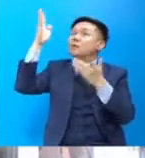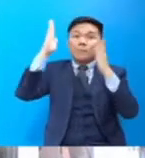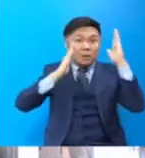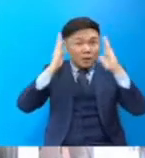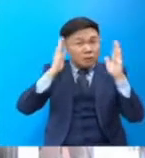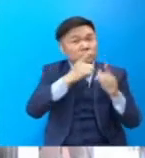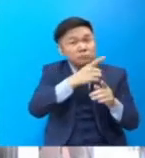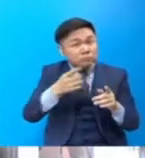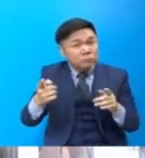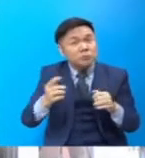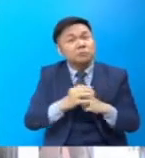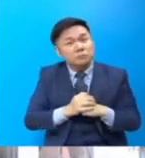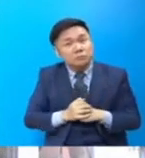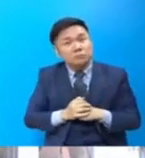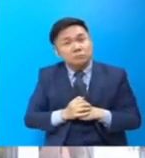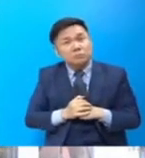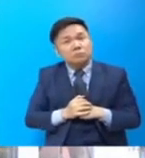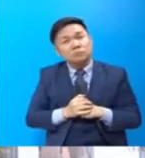betul-betul